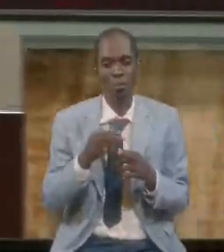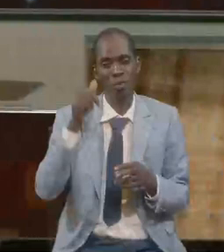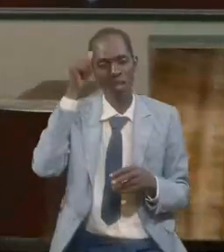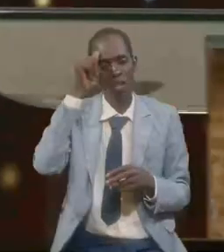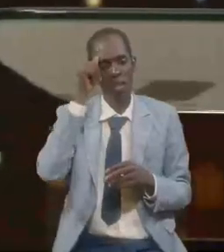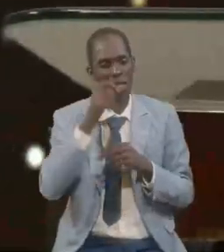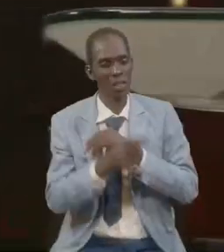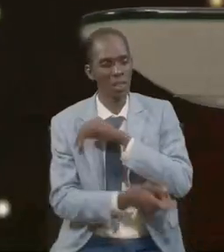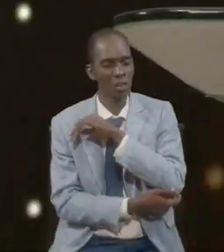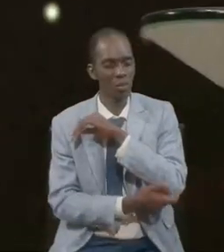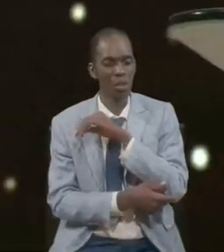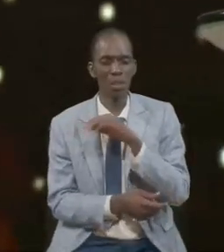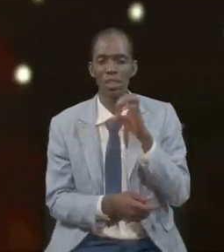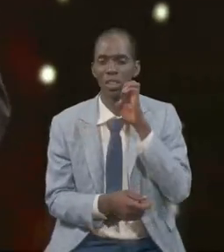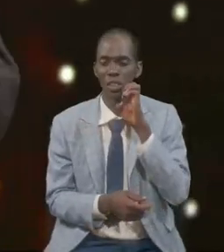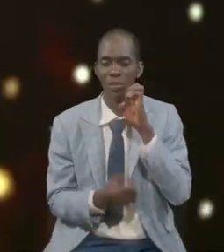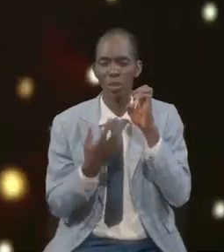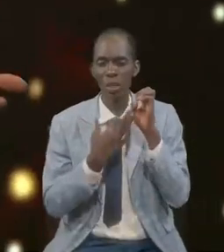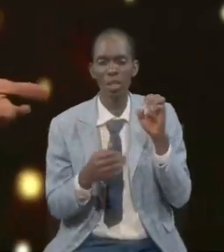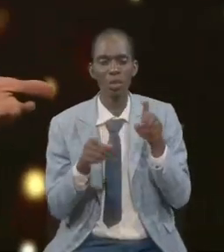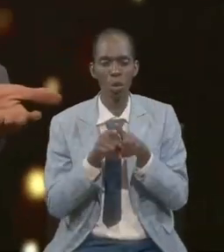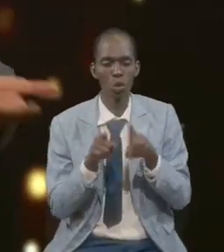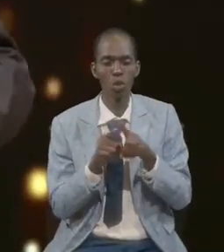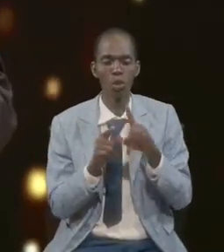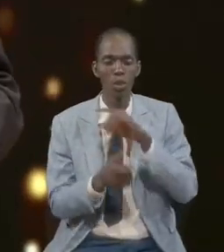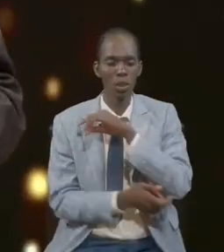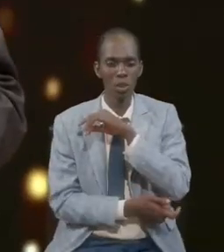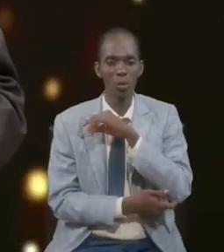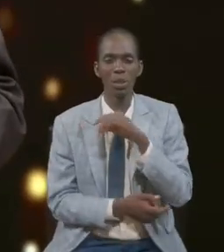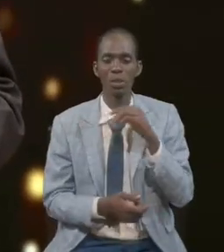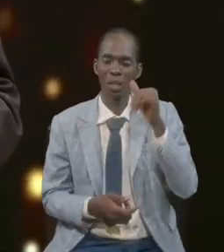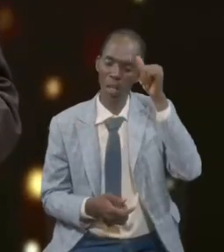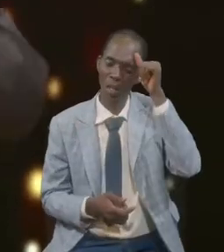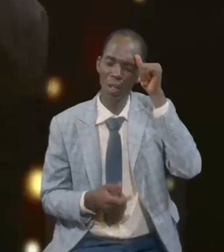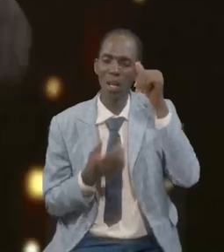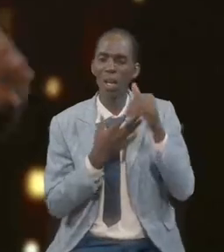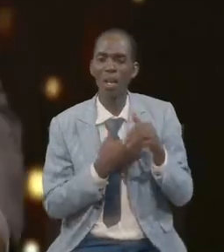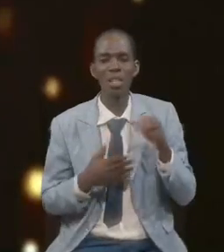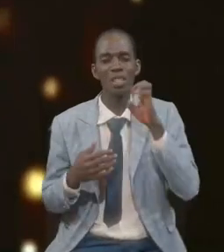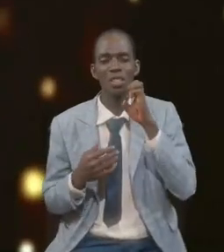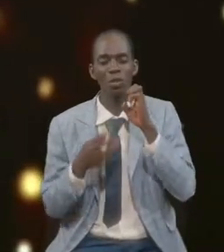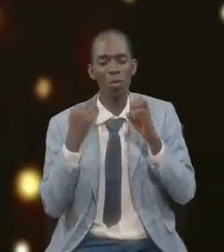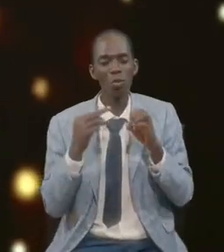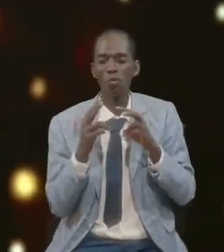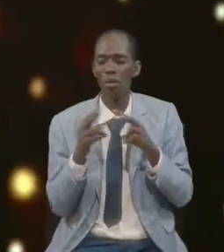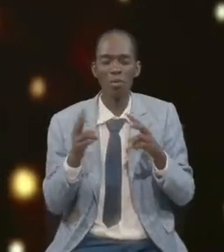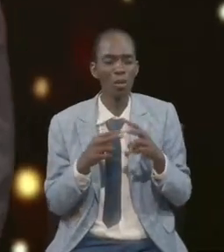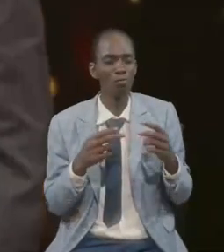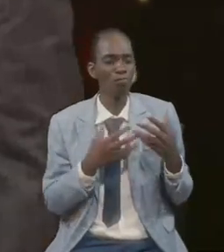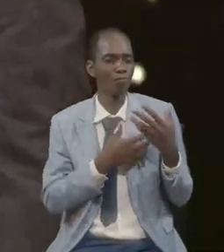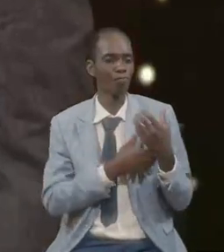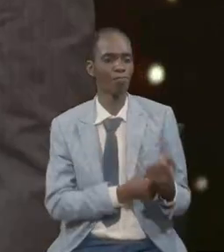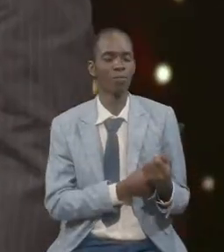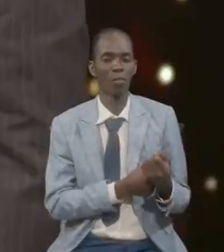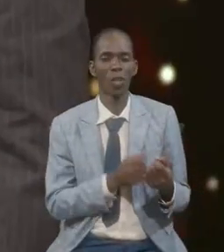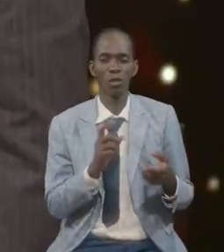a tenté Adam. Et s'il était très courageux, très